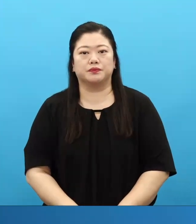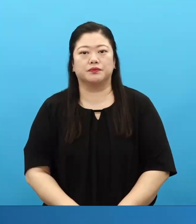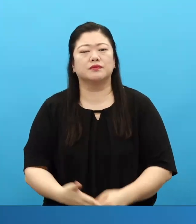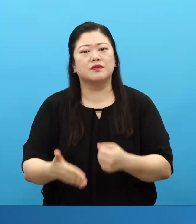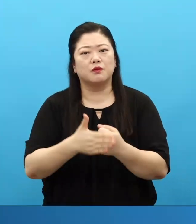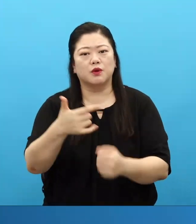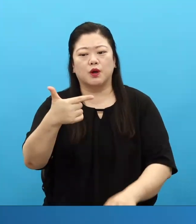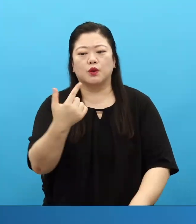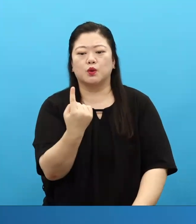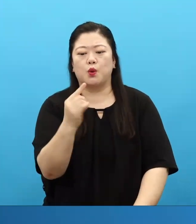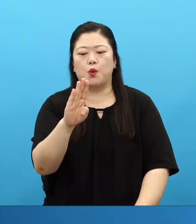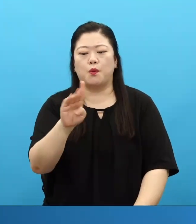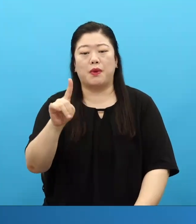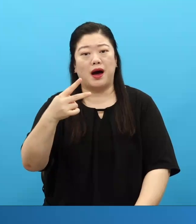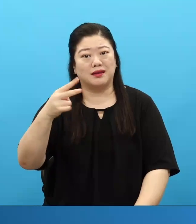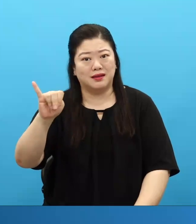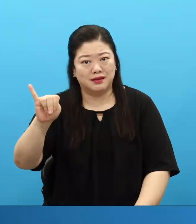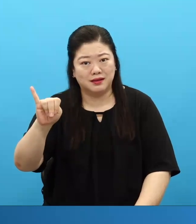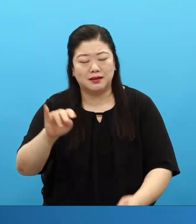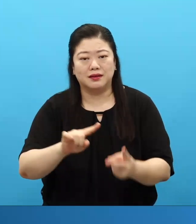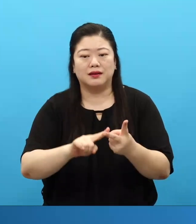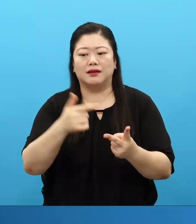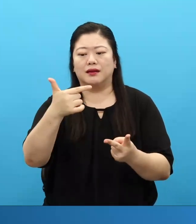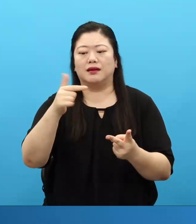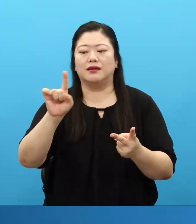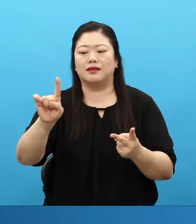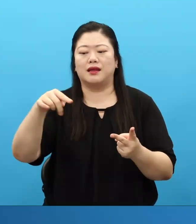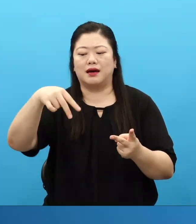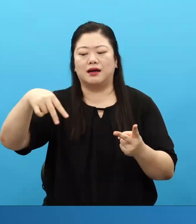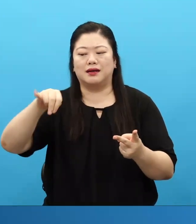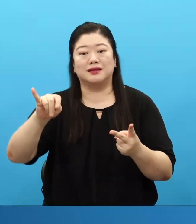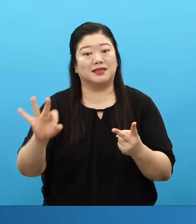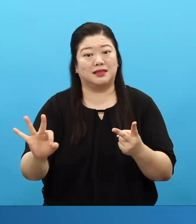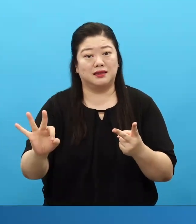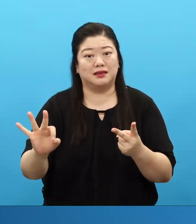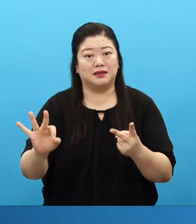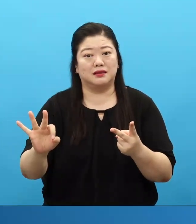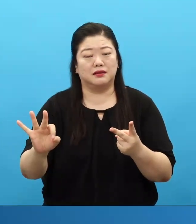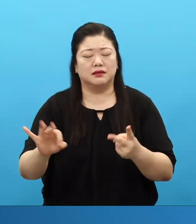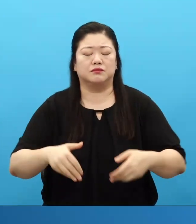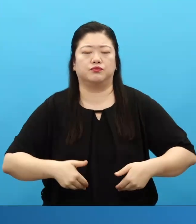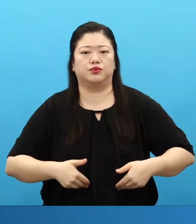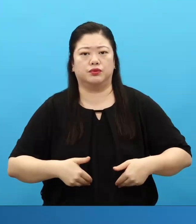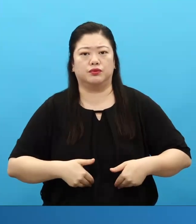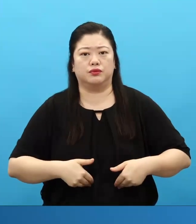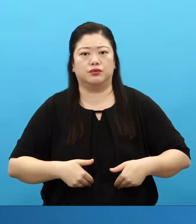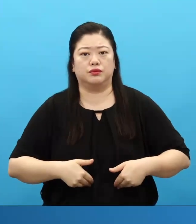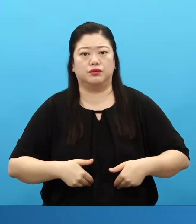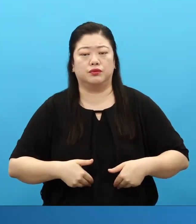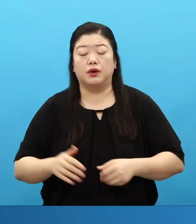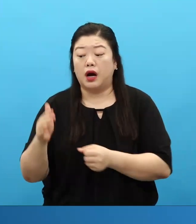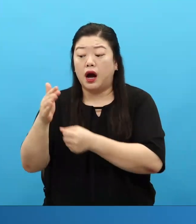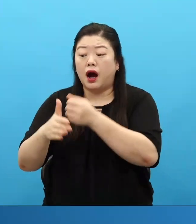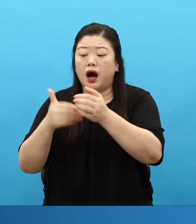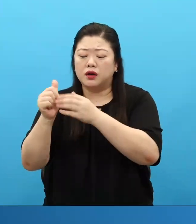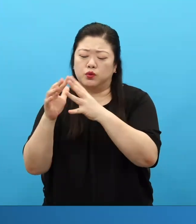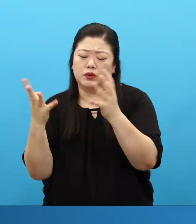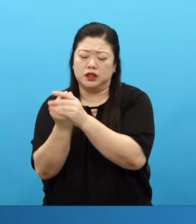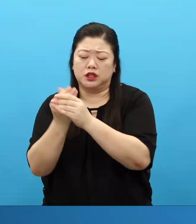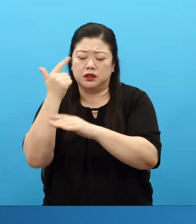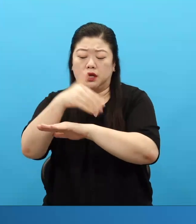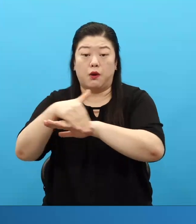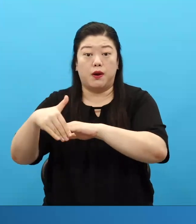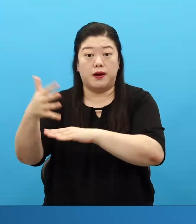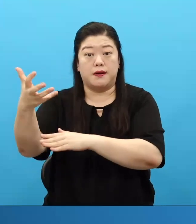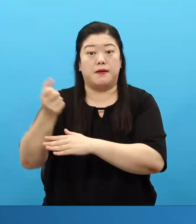head to 그래서 nobody. nothing으로 갑니다. That's why you head to nothing. 왜냐? 하나님의 절대 계획을 발견하기. Why? Because you can uncover God's absolute plan.